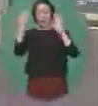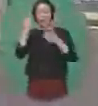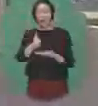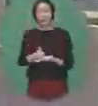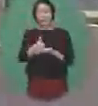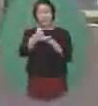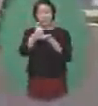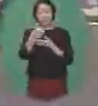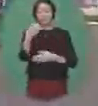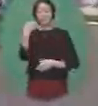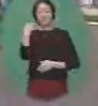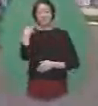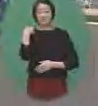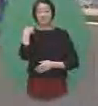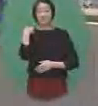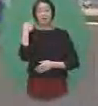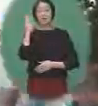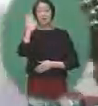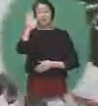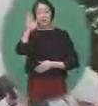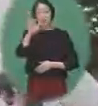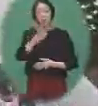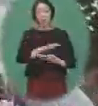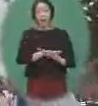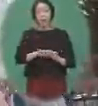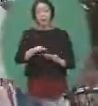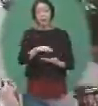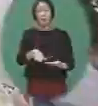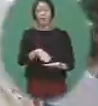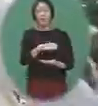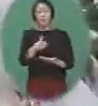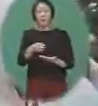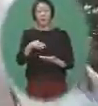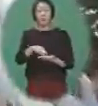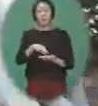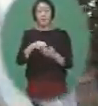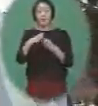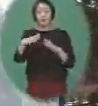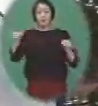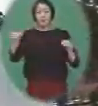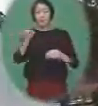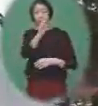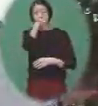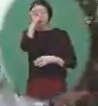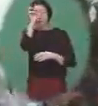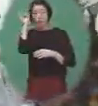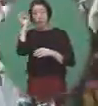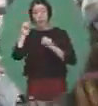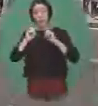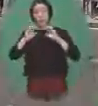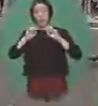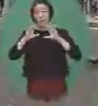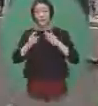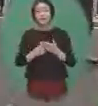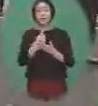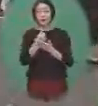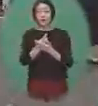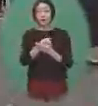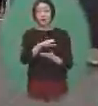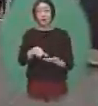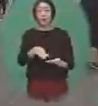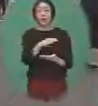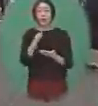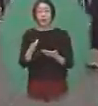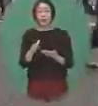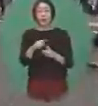め、その後はミス郡山として全国各地の観光キャンペーンに参加して郡山